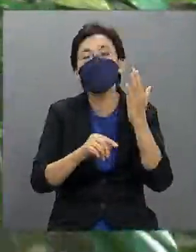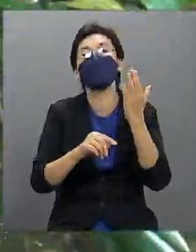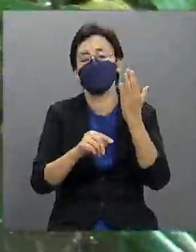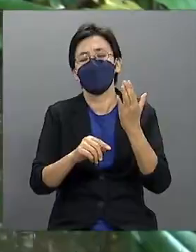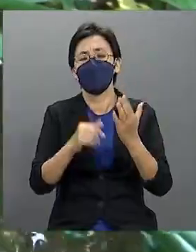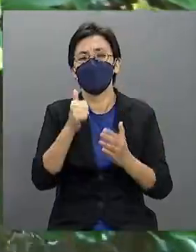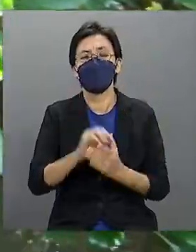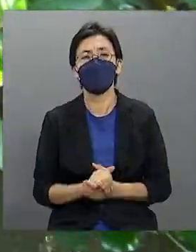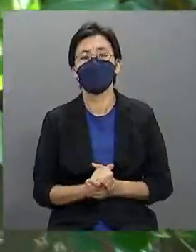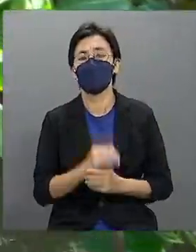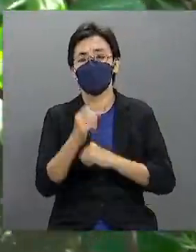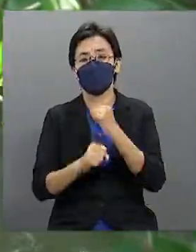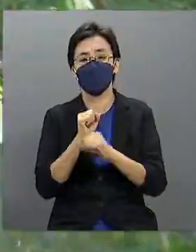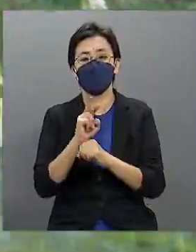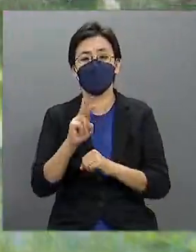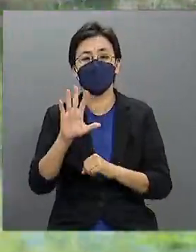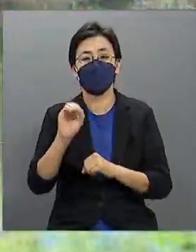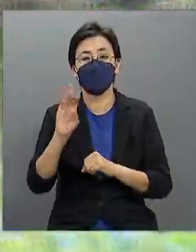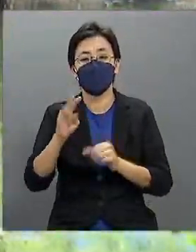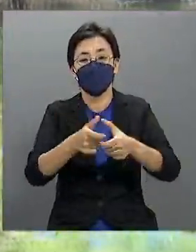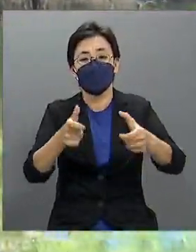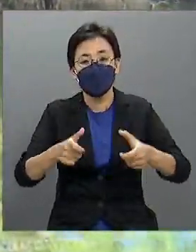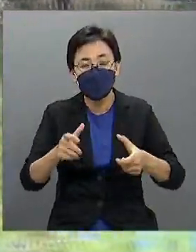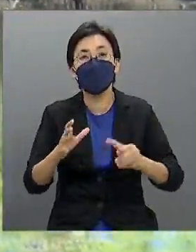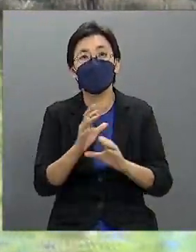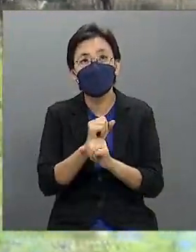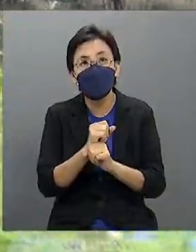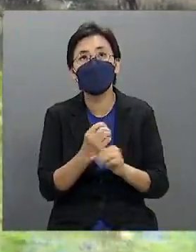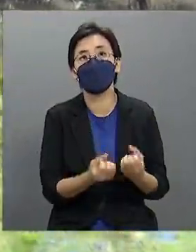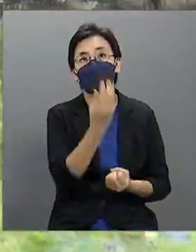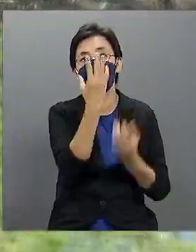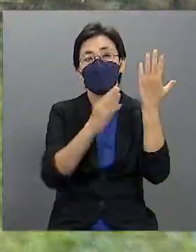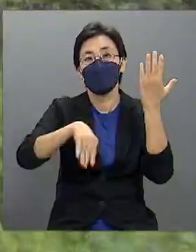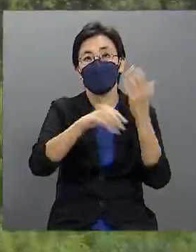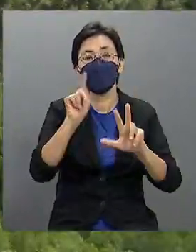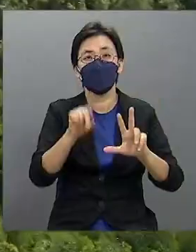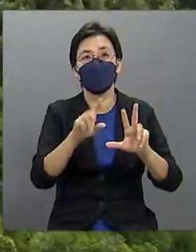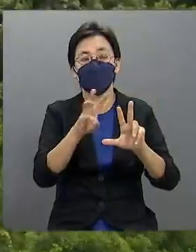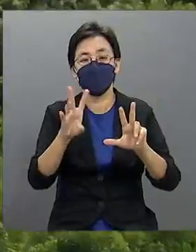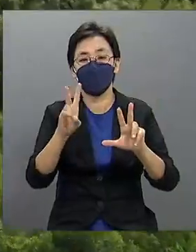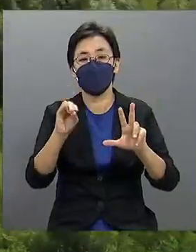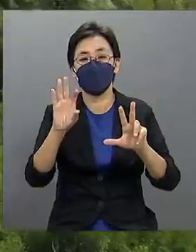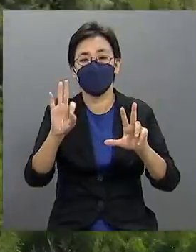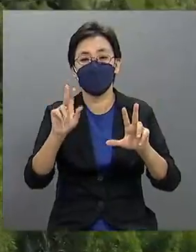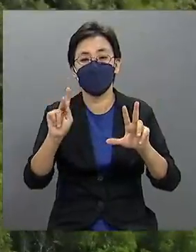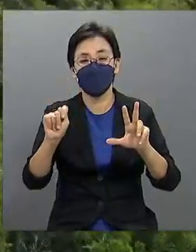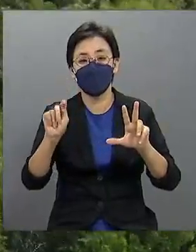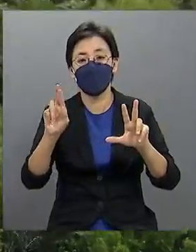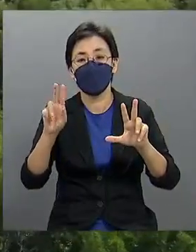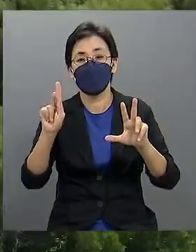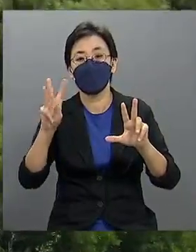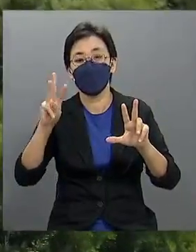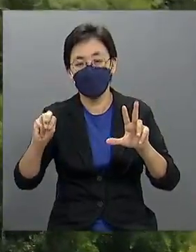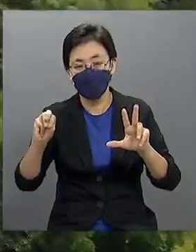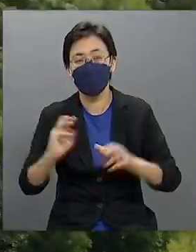504 มีพื้นที่ป่าชายเลนมากถึง 3,679 ตลางกิโลเมตรแต่หังจากนั้น